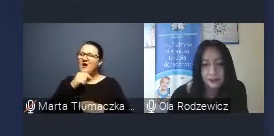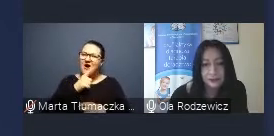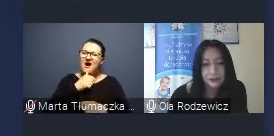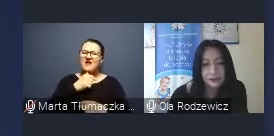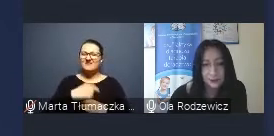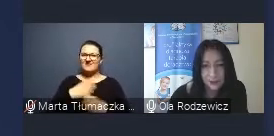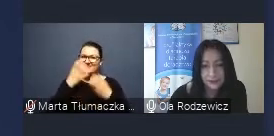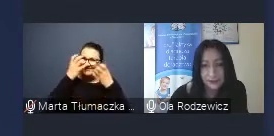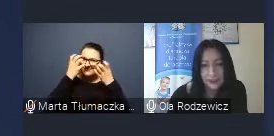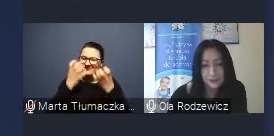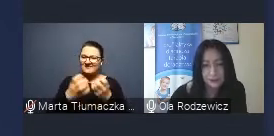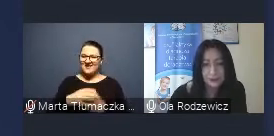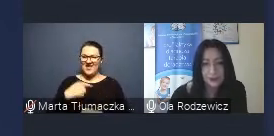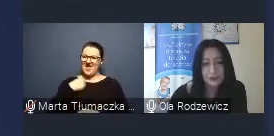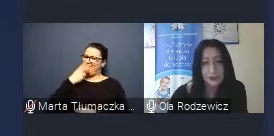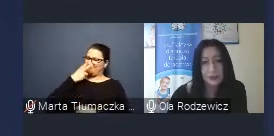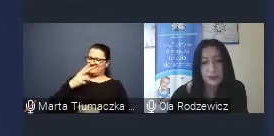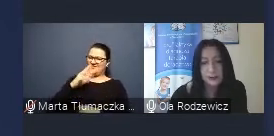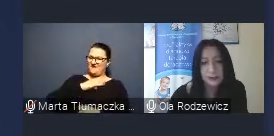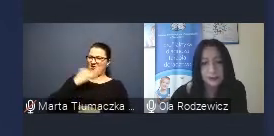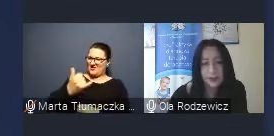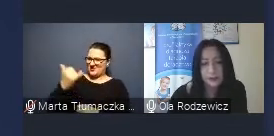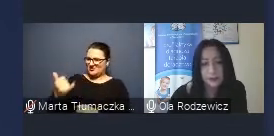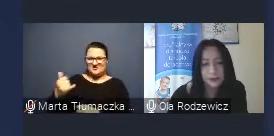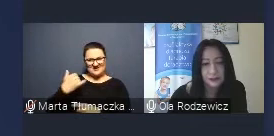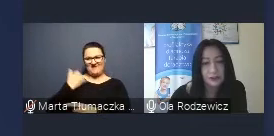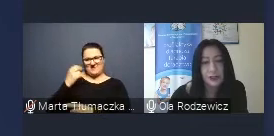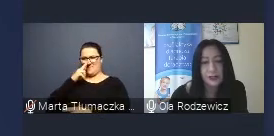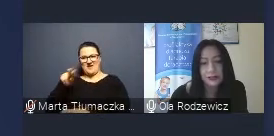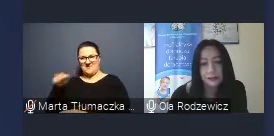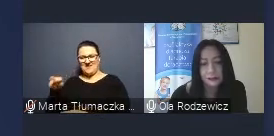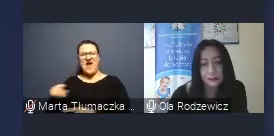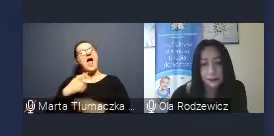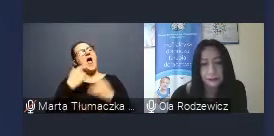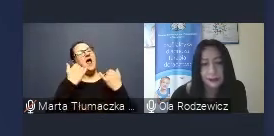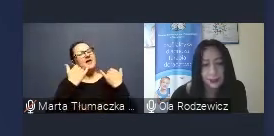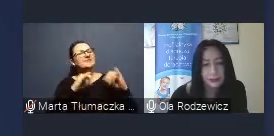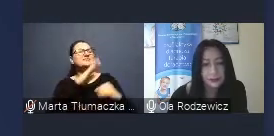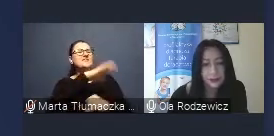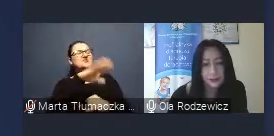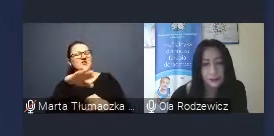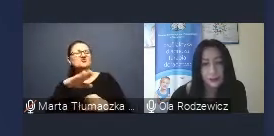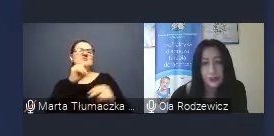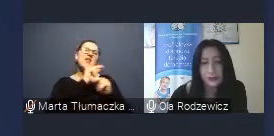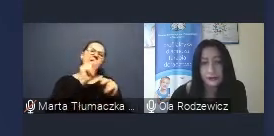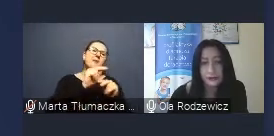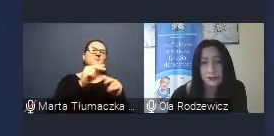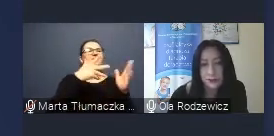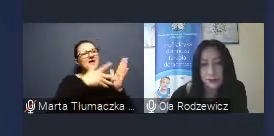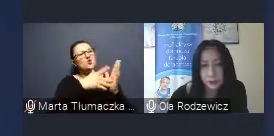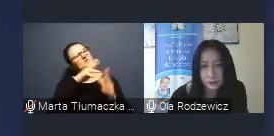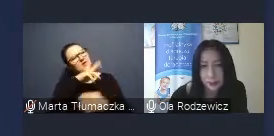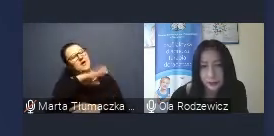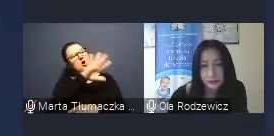na dzieci swoje własne, to zawsze tak na nie patrzę. Natomiast jak patrzę na dzieci, które mam w terapii czy w diagnozie, to